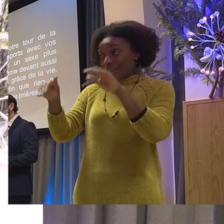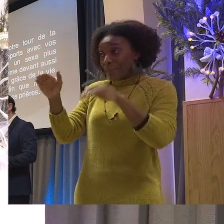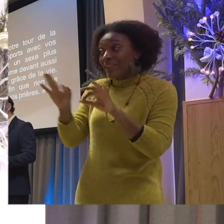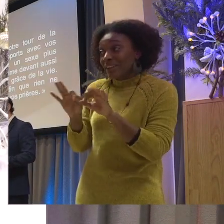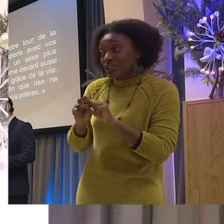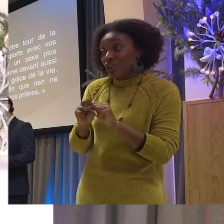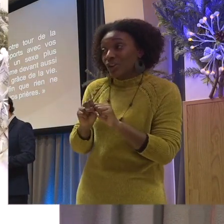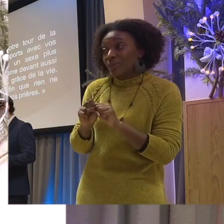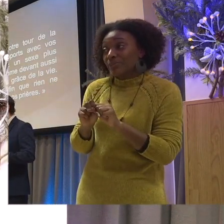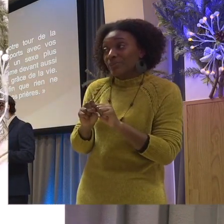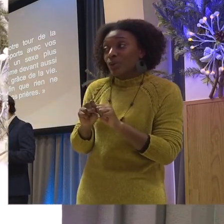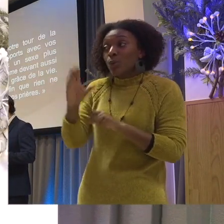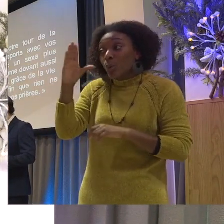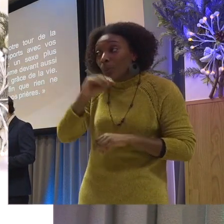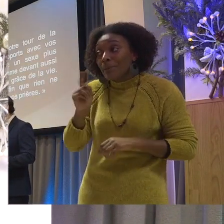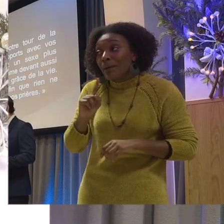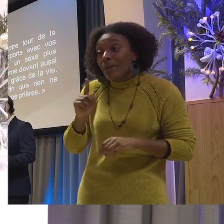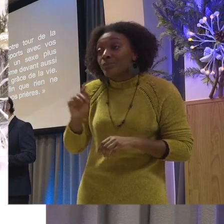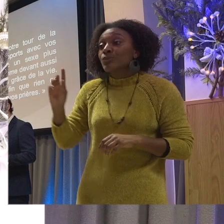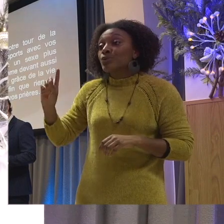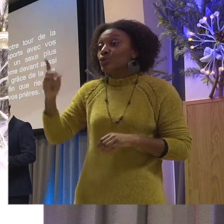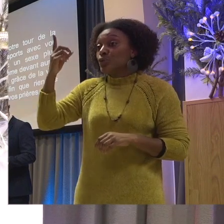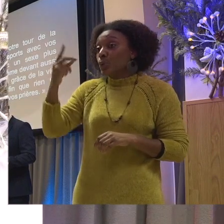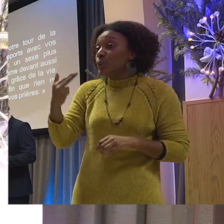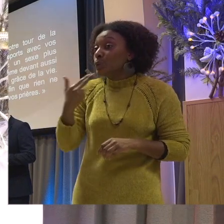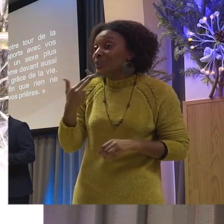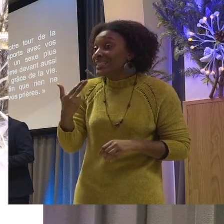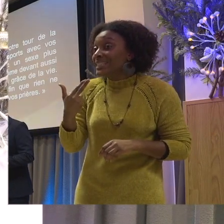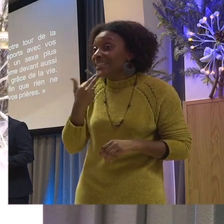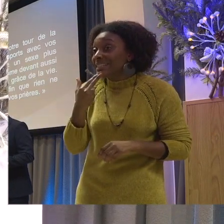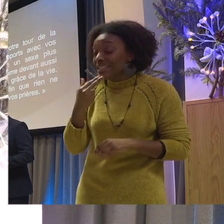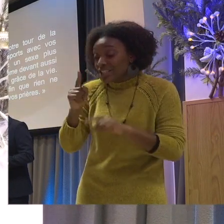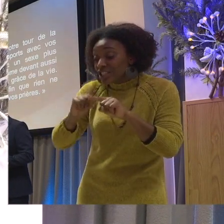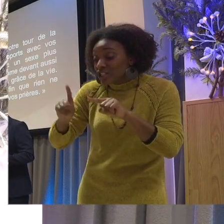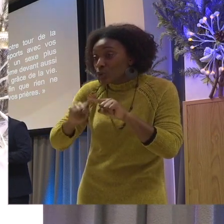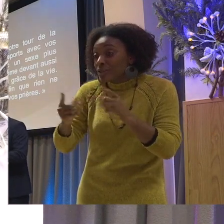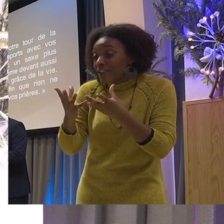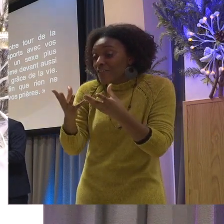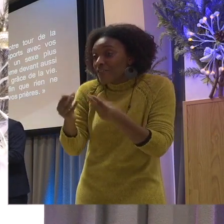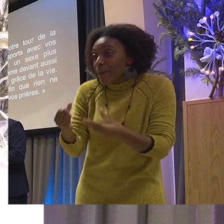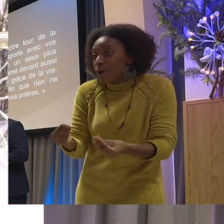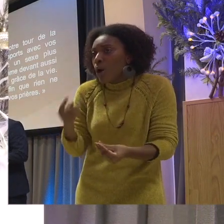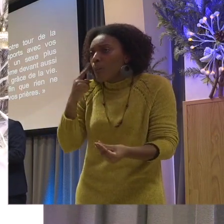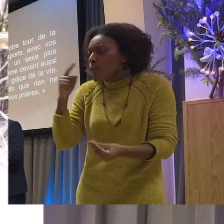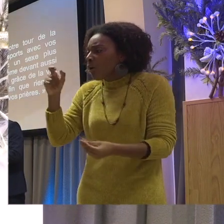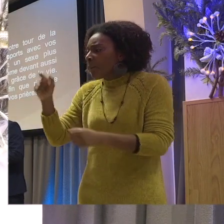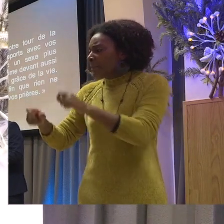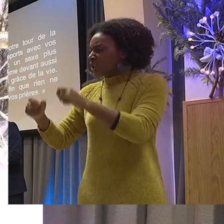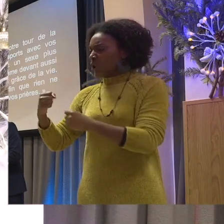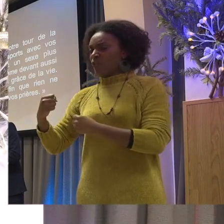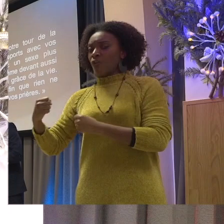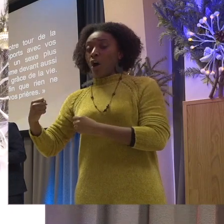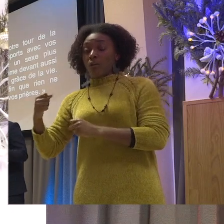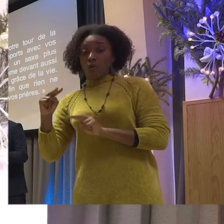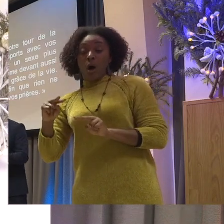se sert des choses faibles pour confondre les fortes. Dieu se sert des choses faibles pour